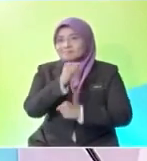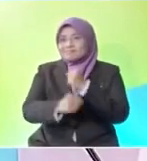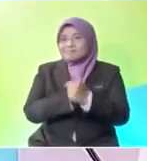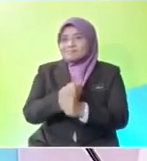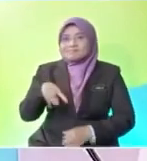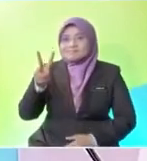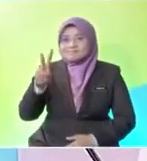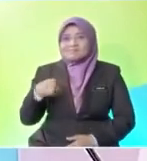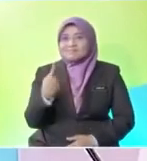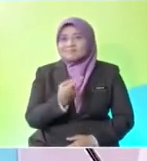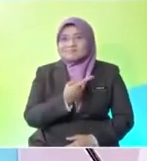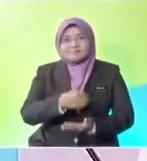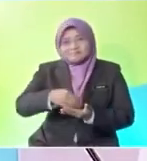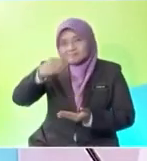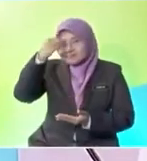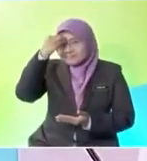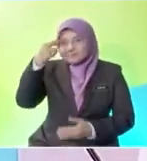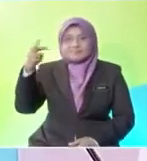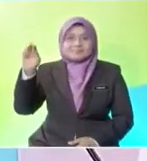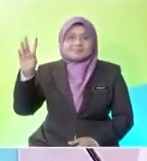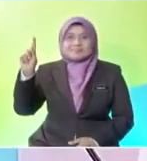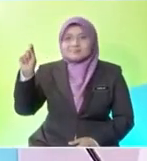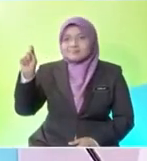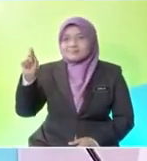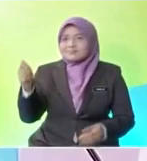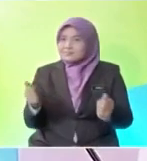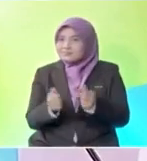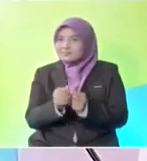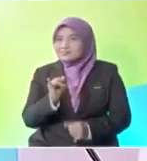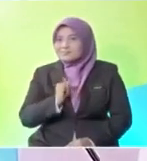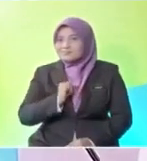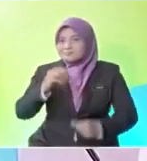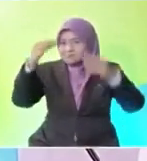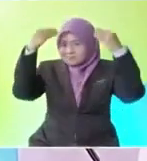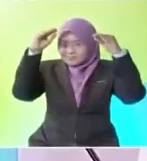mata pelajaran mereka bentuk dan teknologi bersama saya ilang